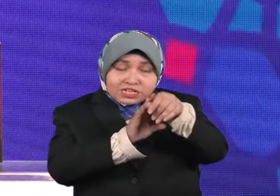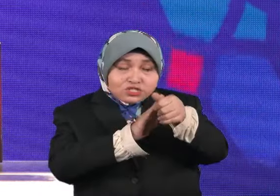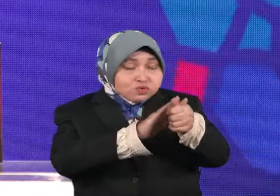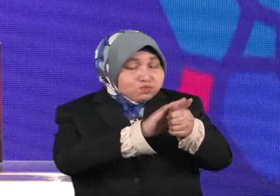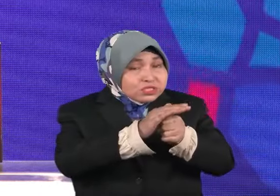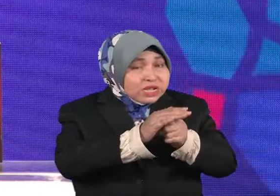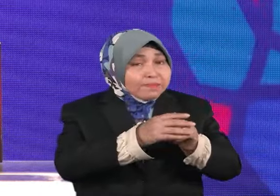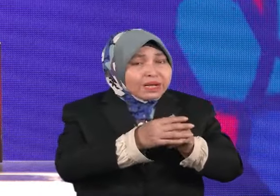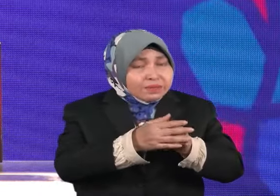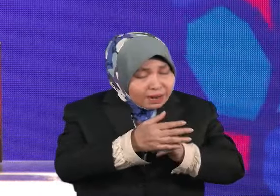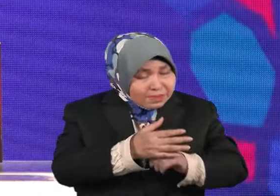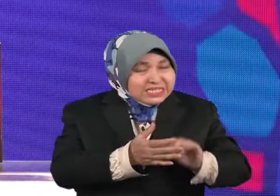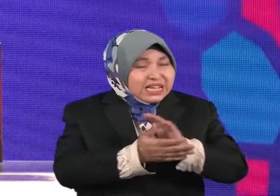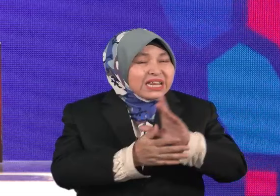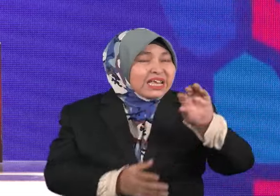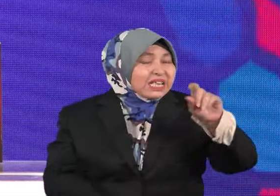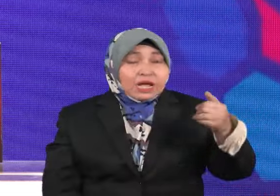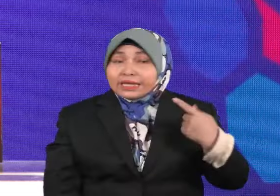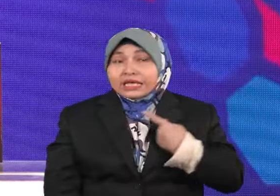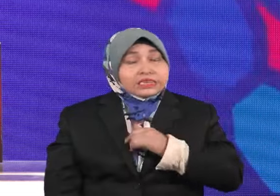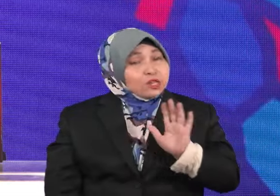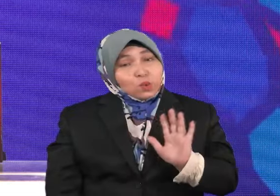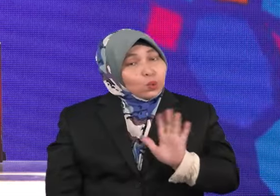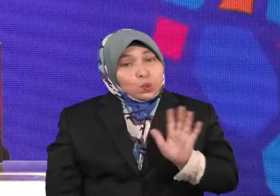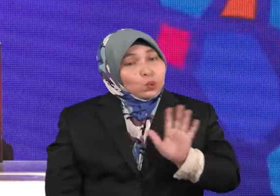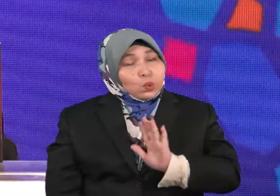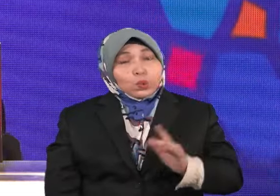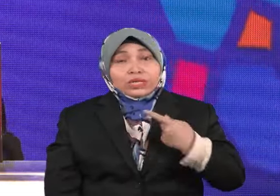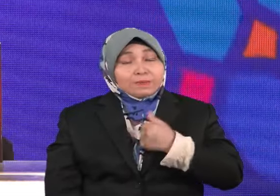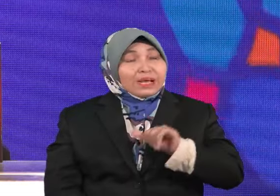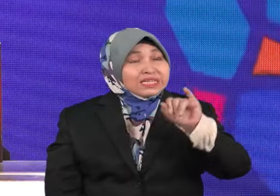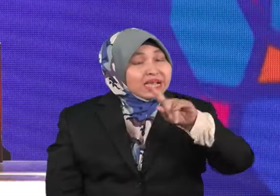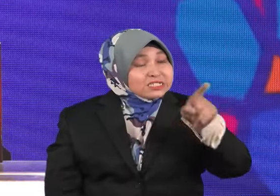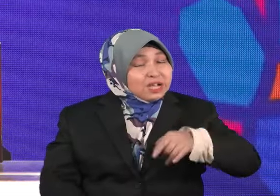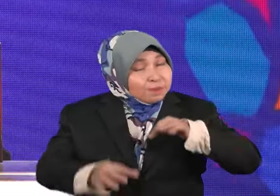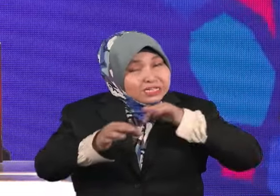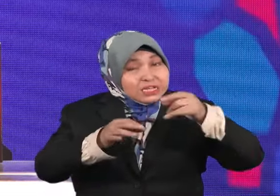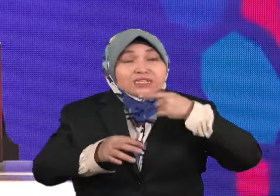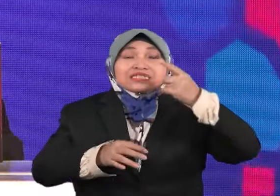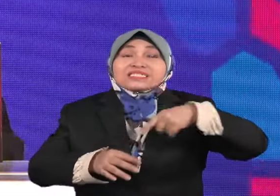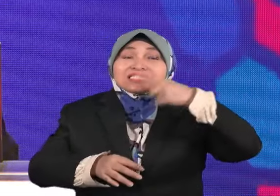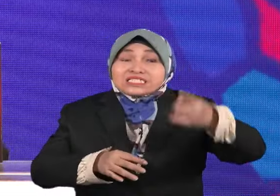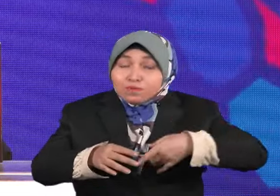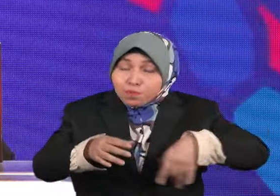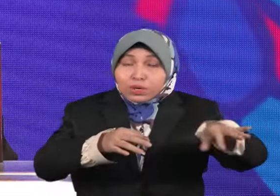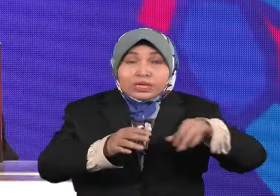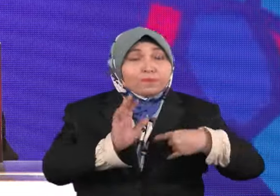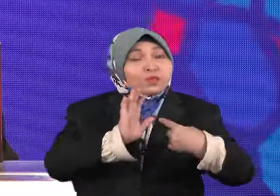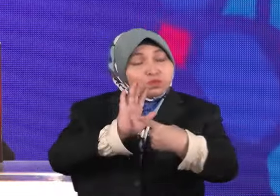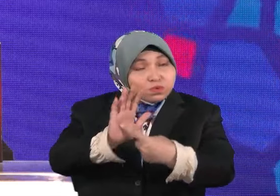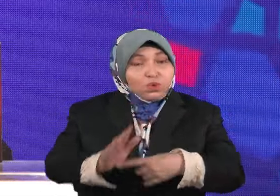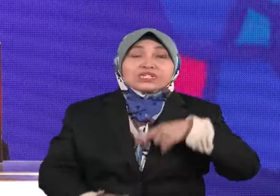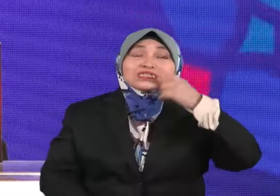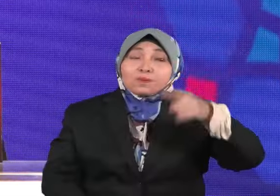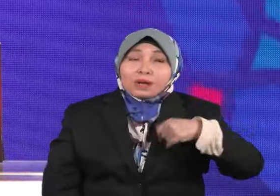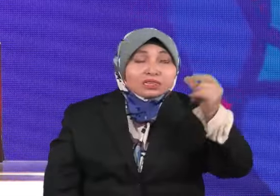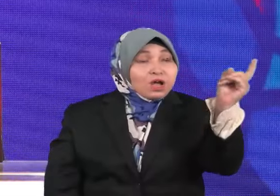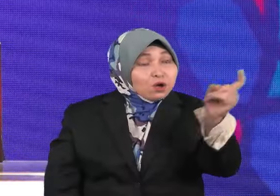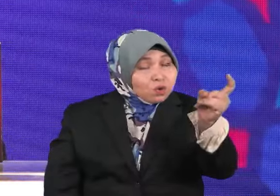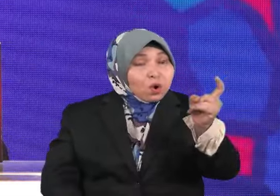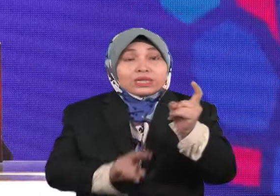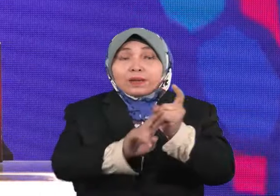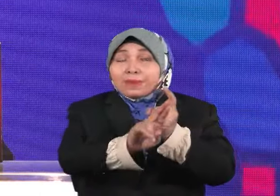riwayat bacaan secara idgham. Kita tak leh, kita baca dengan izhar, maksudnya menjelaskan Ra tu, menzahirkan Ra bagi